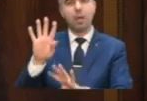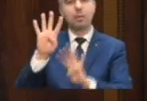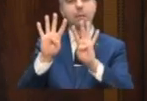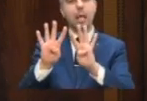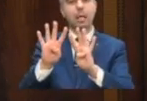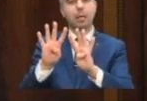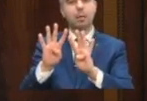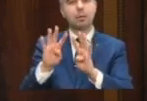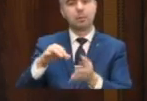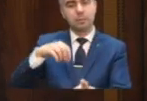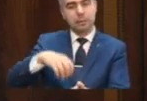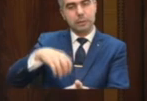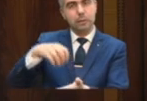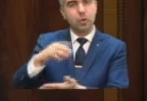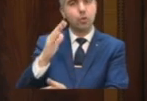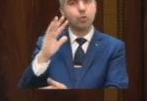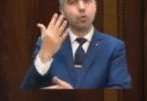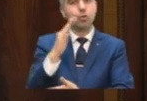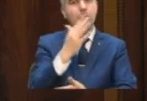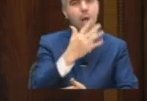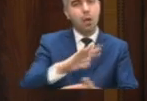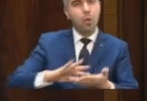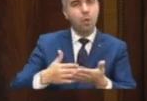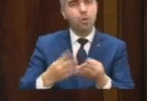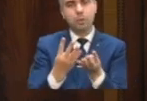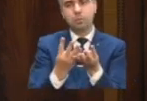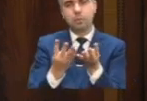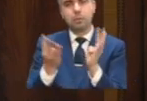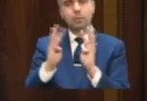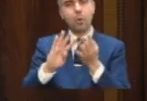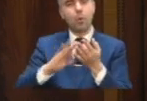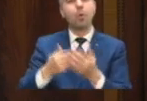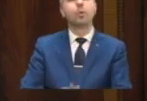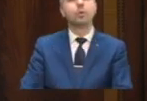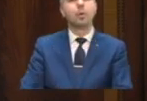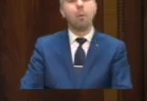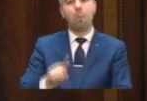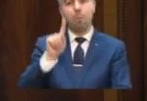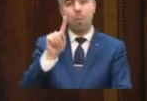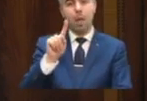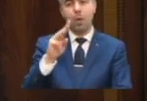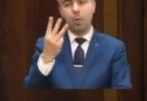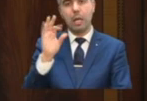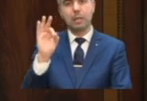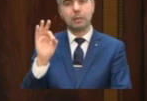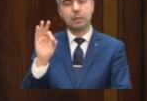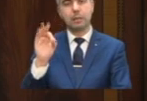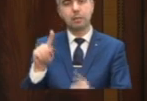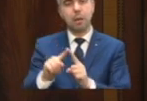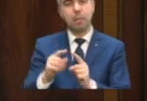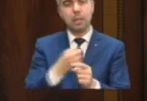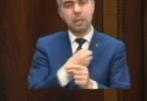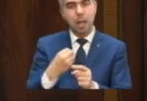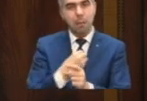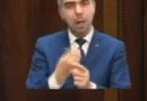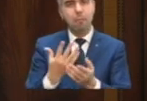و 99 ساحة عمومية، مع إنجاز أكثر من 130 مرفق عمومي وتهيئة أكثر